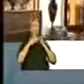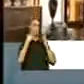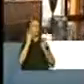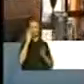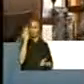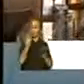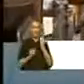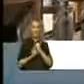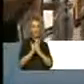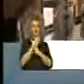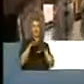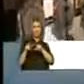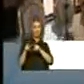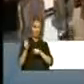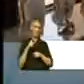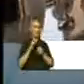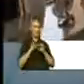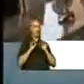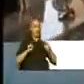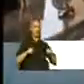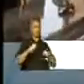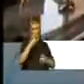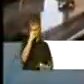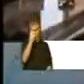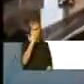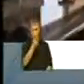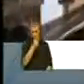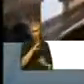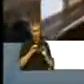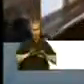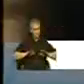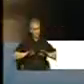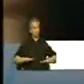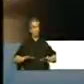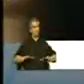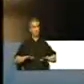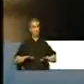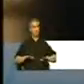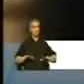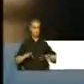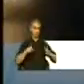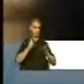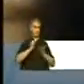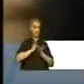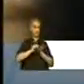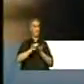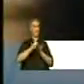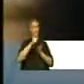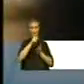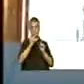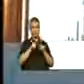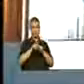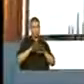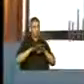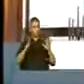בין להקים קבינט לבין להתחיל לשלוט, ואתה יודע, ברגע שאתה מתחיל להתיישב מה שנקרא ב-Oval Office, באותו משרד עם אותו